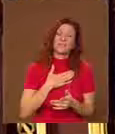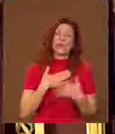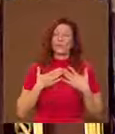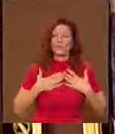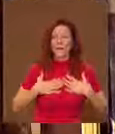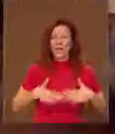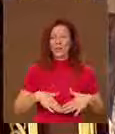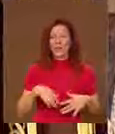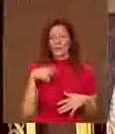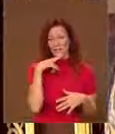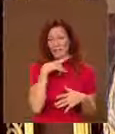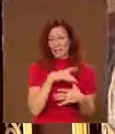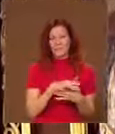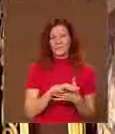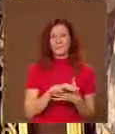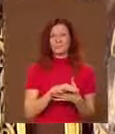и кръв